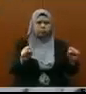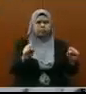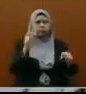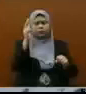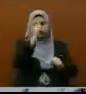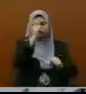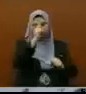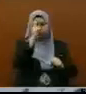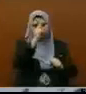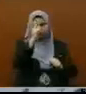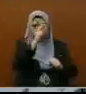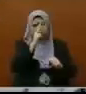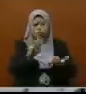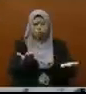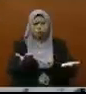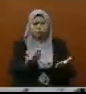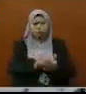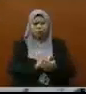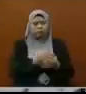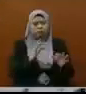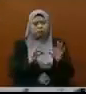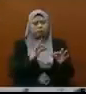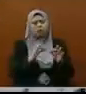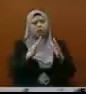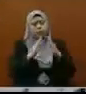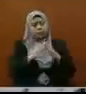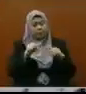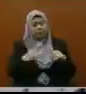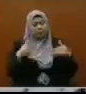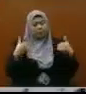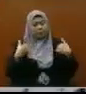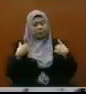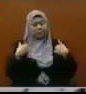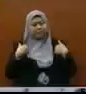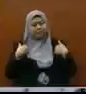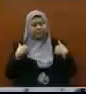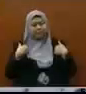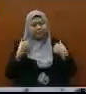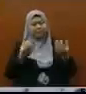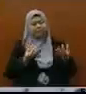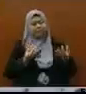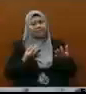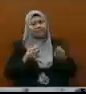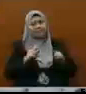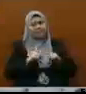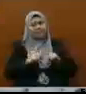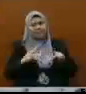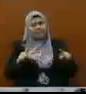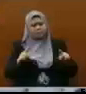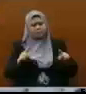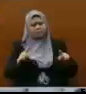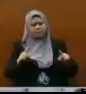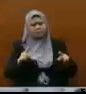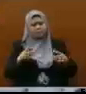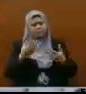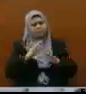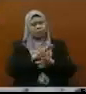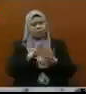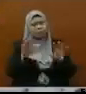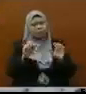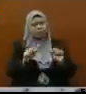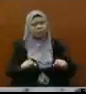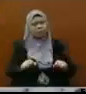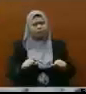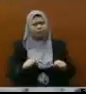ini adalah perkara yang penting. Kalau rumahnya ada, kalau fasilitinya ada tetapi tidak dapat diberikan ataupun tidak